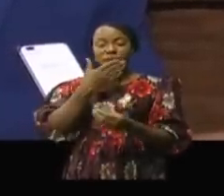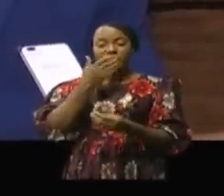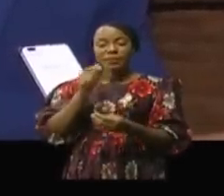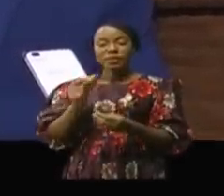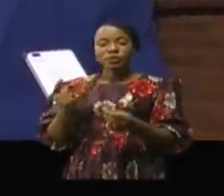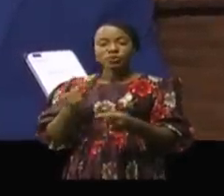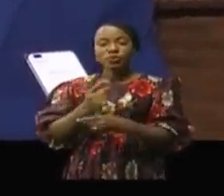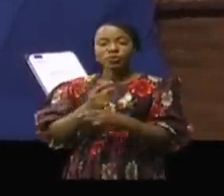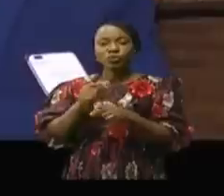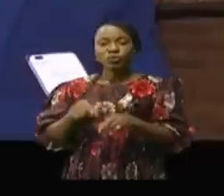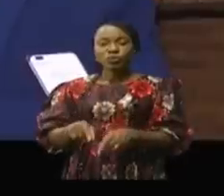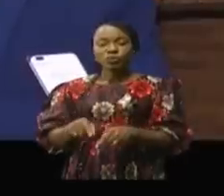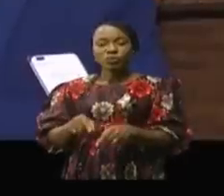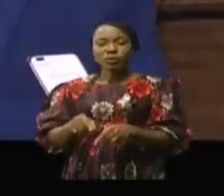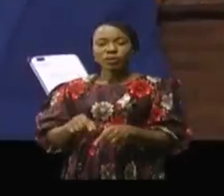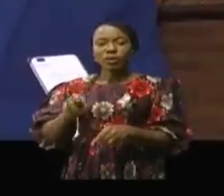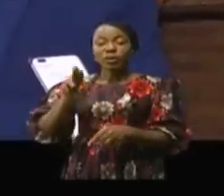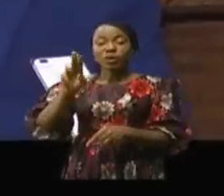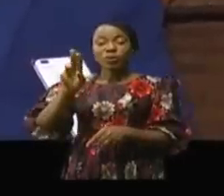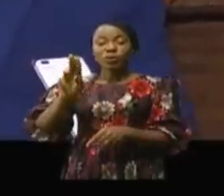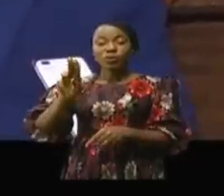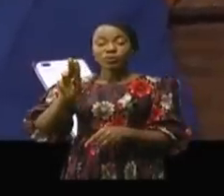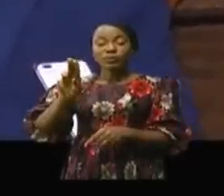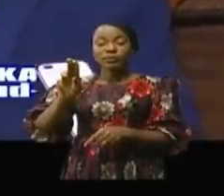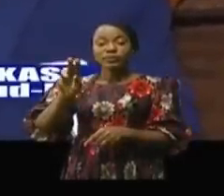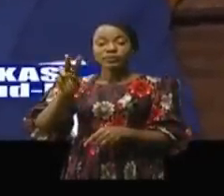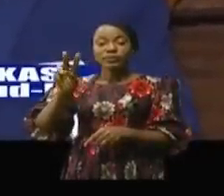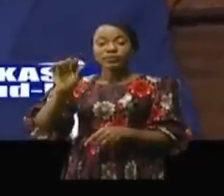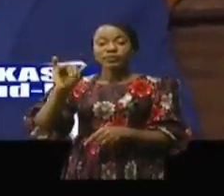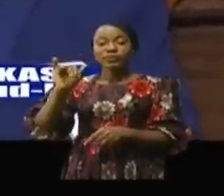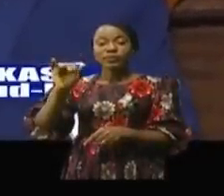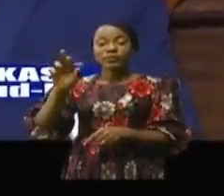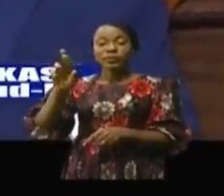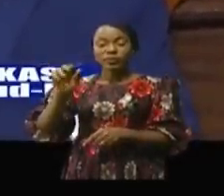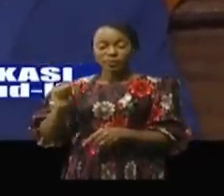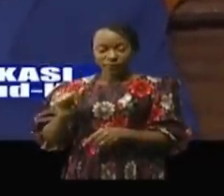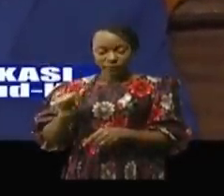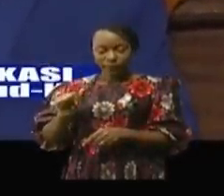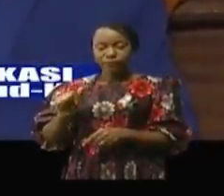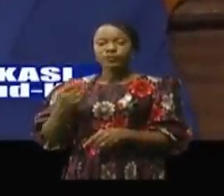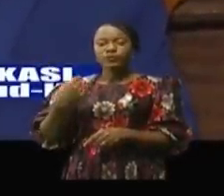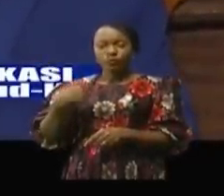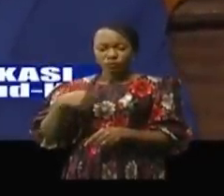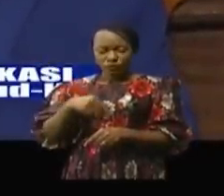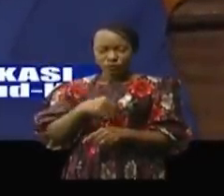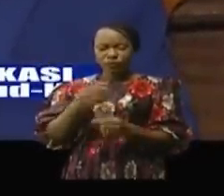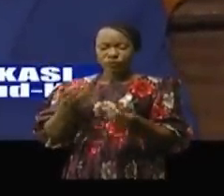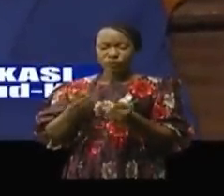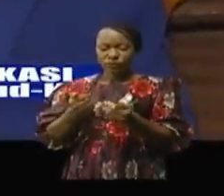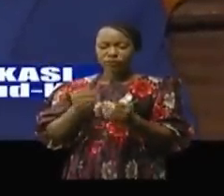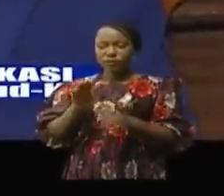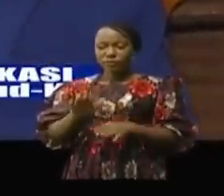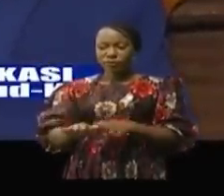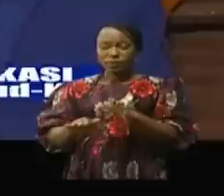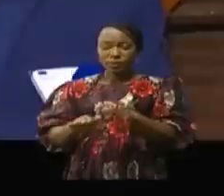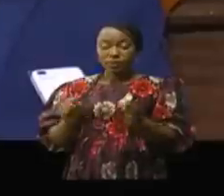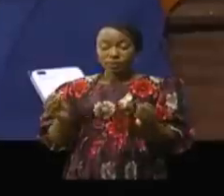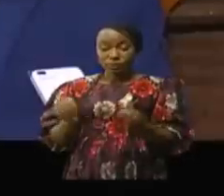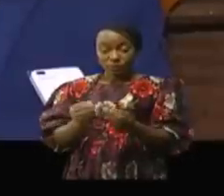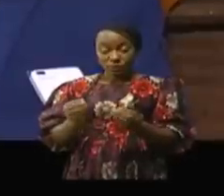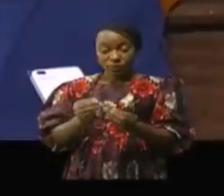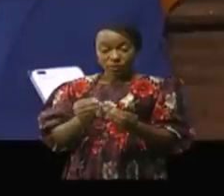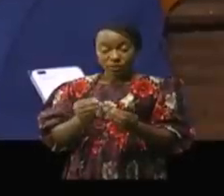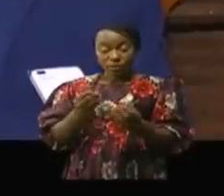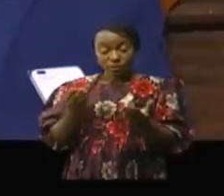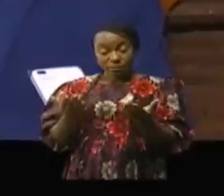à Uvira. Nous avons eu des manifestations contre la MONUSCO à Uvira. Et suite à cette